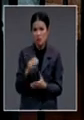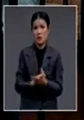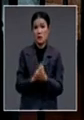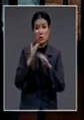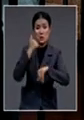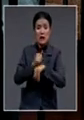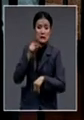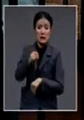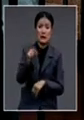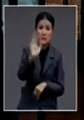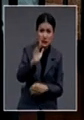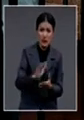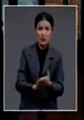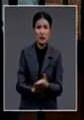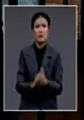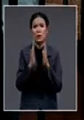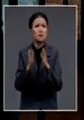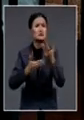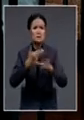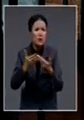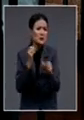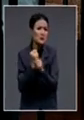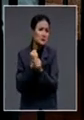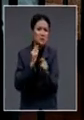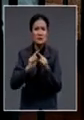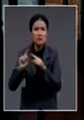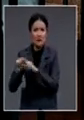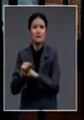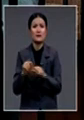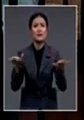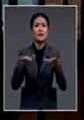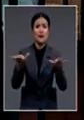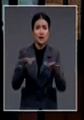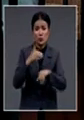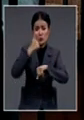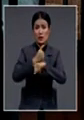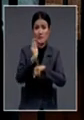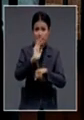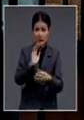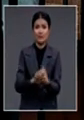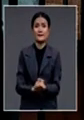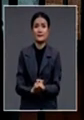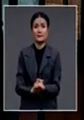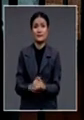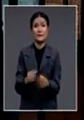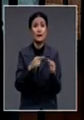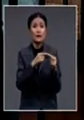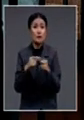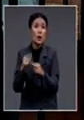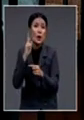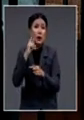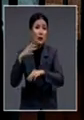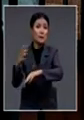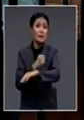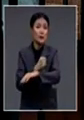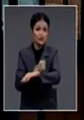การเป็นแค่แบบปลายแถวมาเป็นการตัดตอนซะมากกว่า ใช่ค่ะ นะคะมาติดตามเรื่องของการเมืองกันบ้างคราวนี้เป็นการเมืองของเยอร